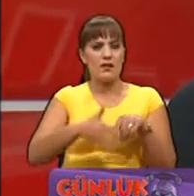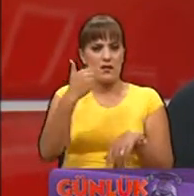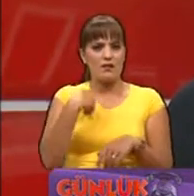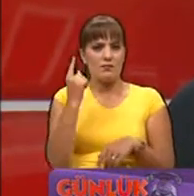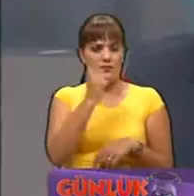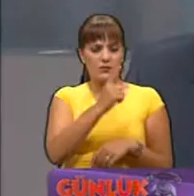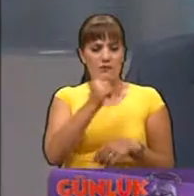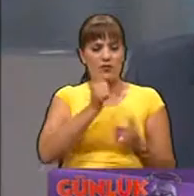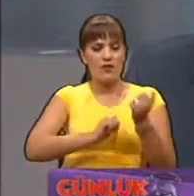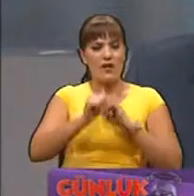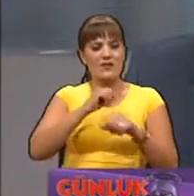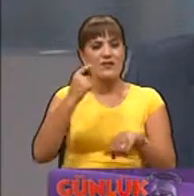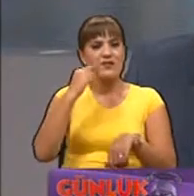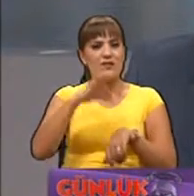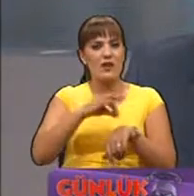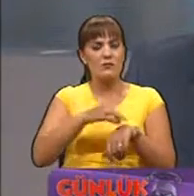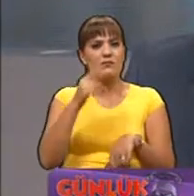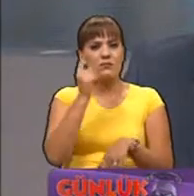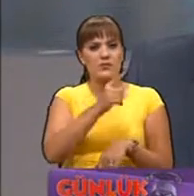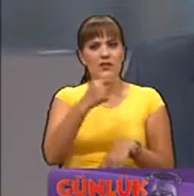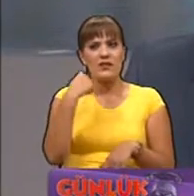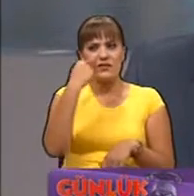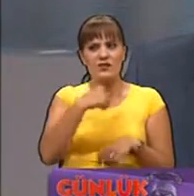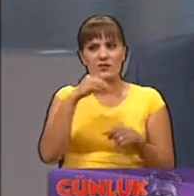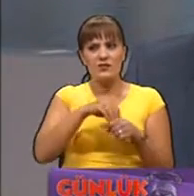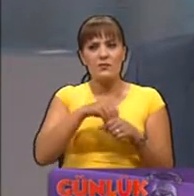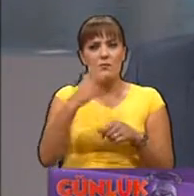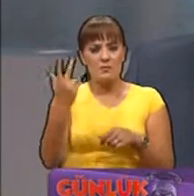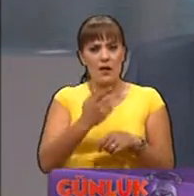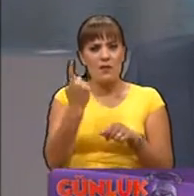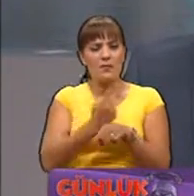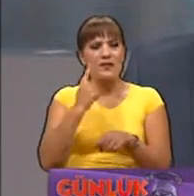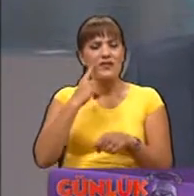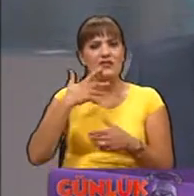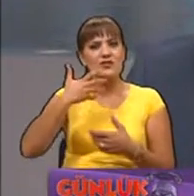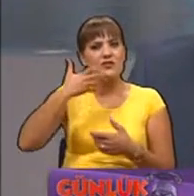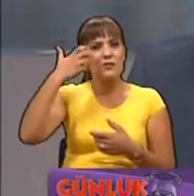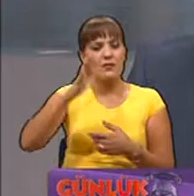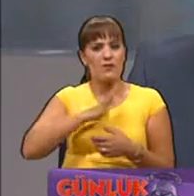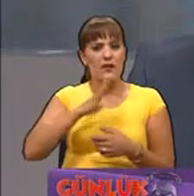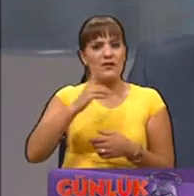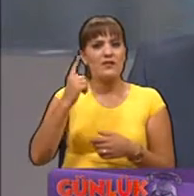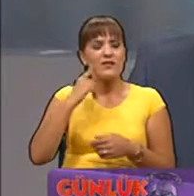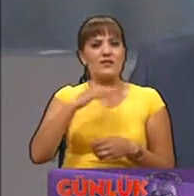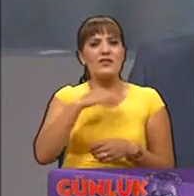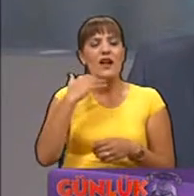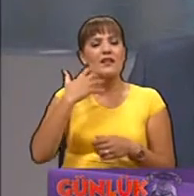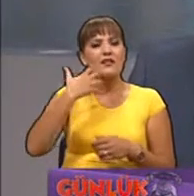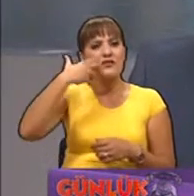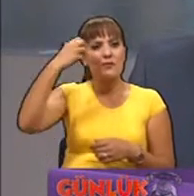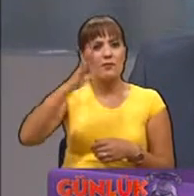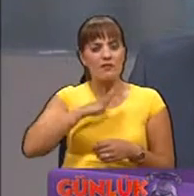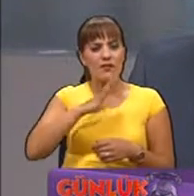Hacettepe Hastanesi'ne, üniversite diş hekimliğine gidiyorum. Dişlerimde bayağı bir diş çekilmeleri var, diş eti çekilmeleri